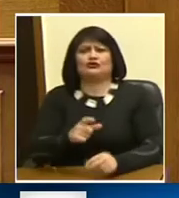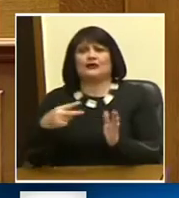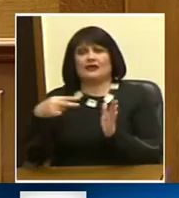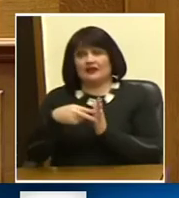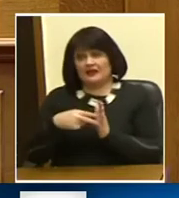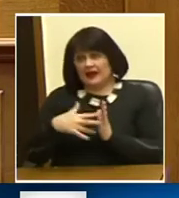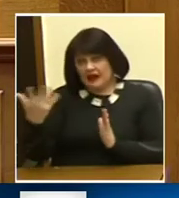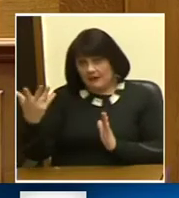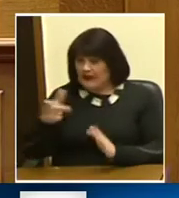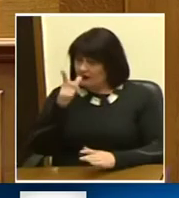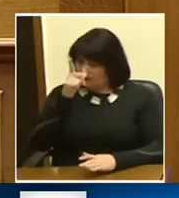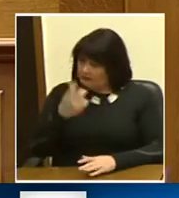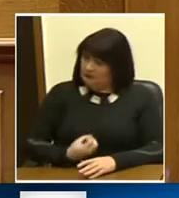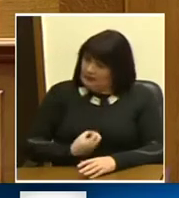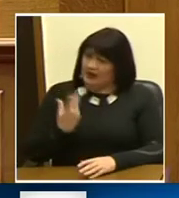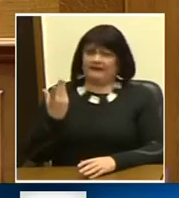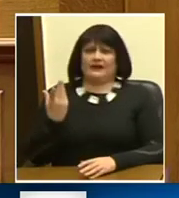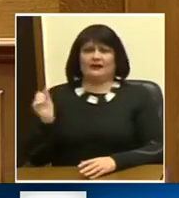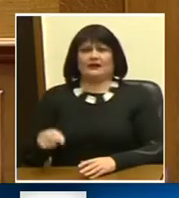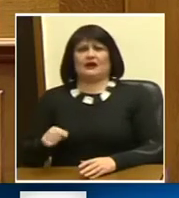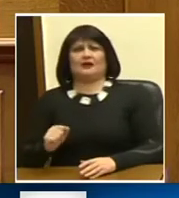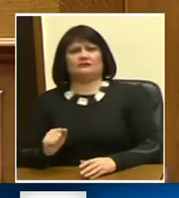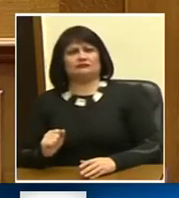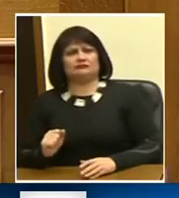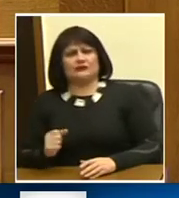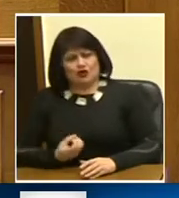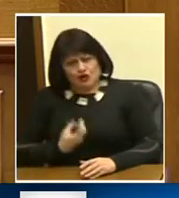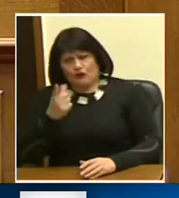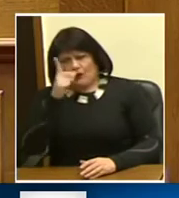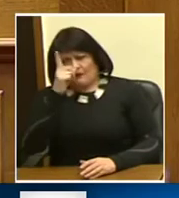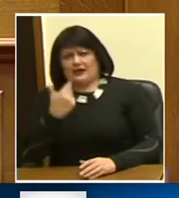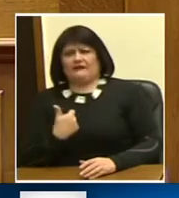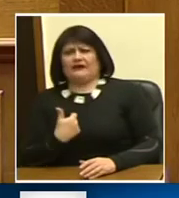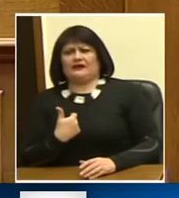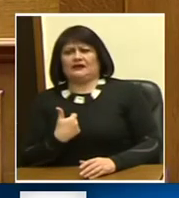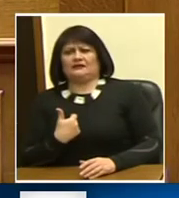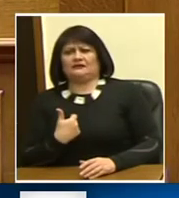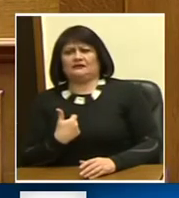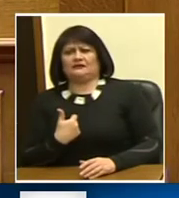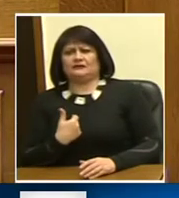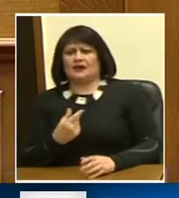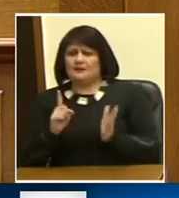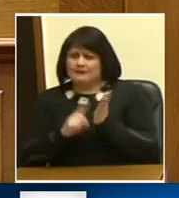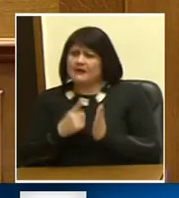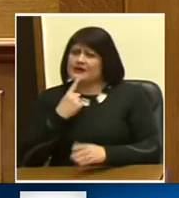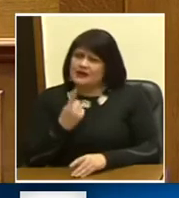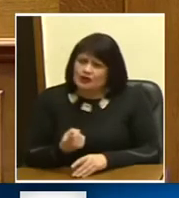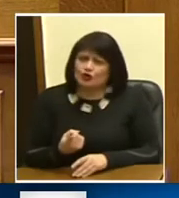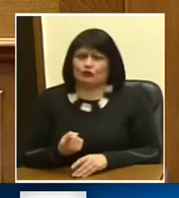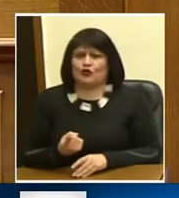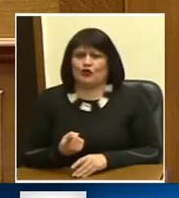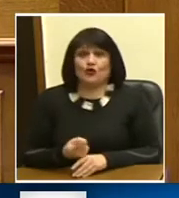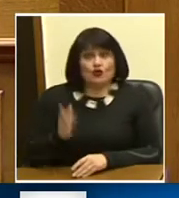είμαι υπερήφανη, ούτε το παίρνω πίσω δευτερόλεπτο, για ένα λόγο και οφείλω να το πω σε αυτή τη Βουλή. Σε εκείνες